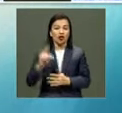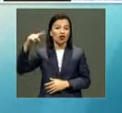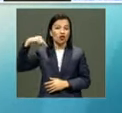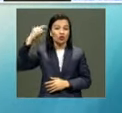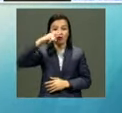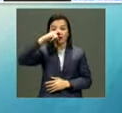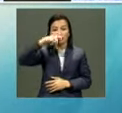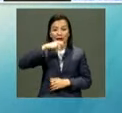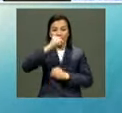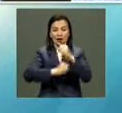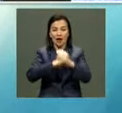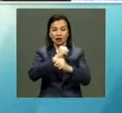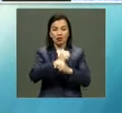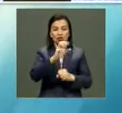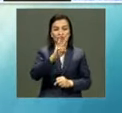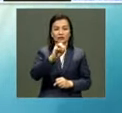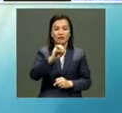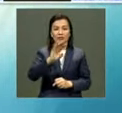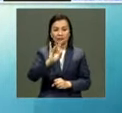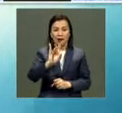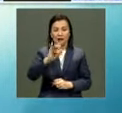เท่ากันนะครับผู้ที่เสียชีวิตก่อนนะครับก็เป็นหญิงไทยอายุ68